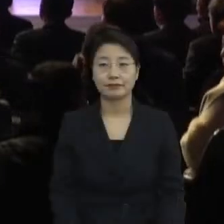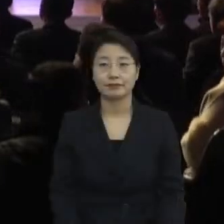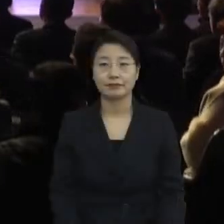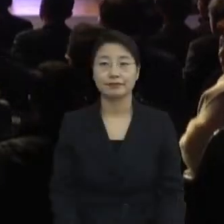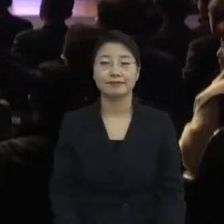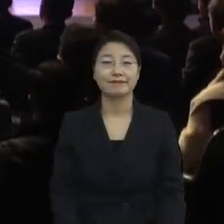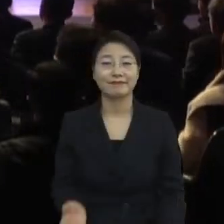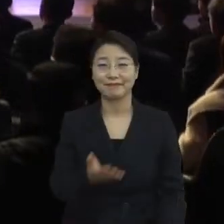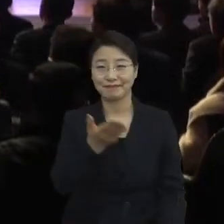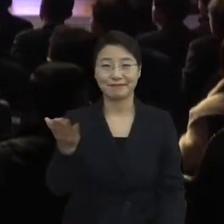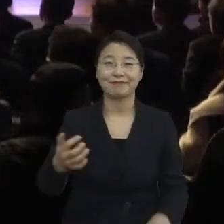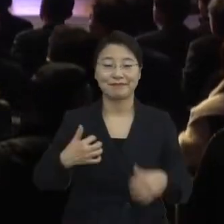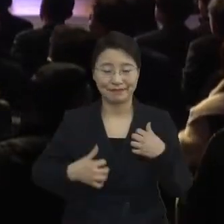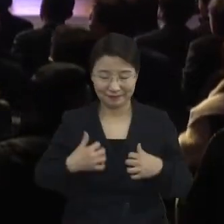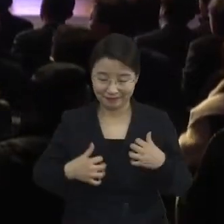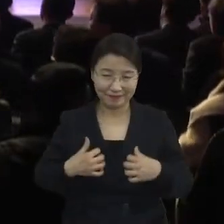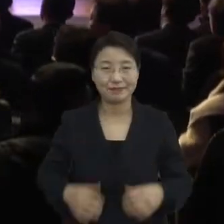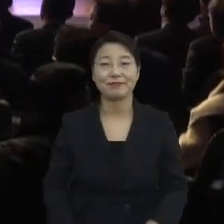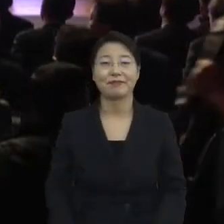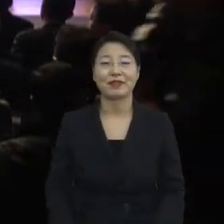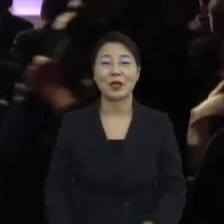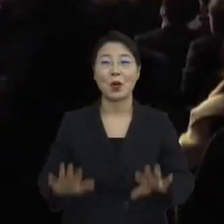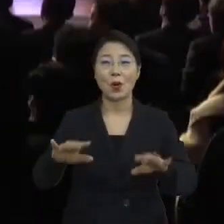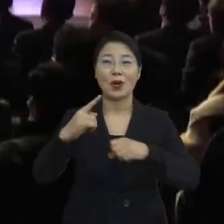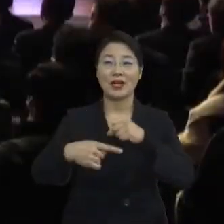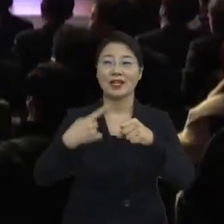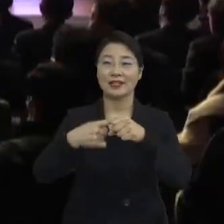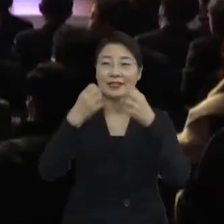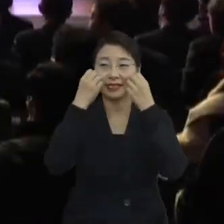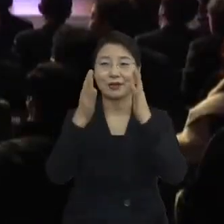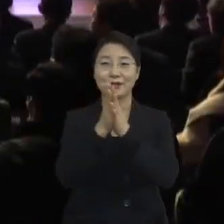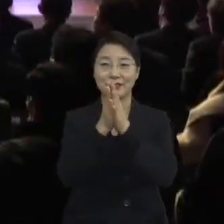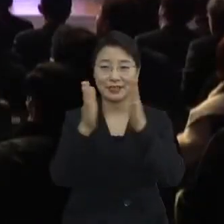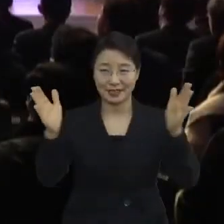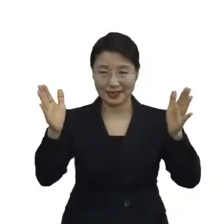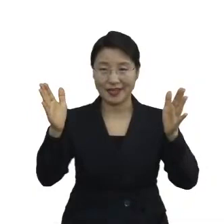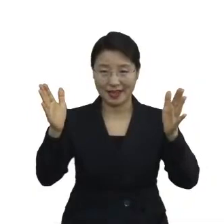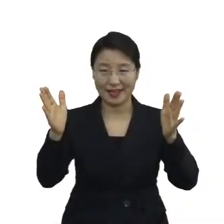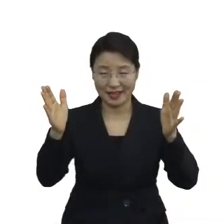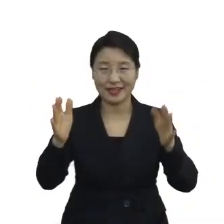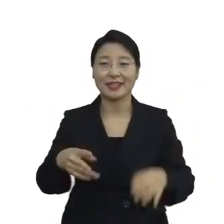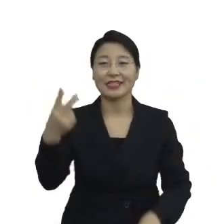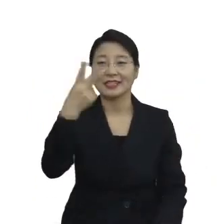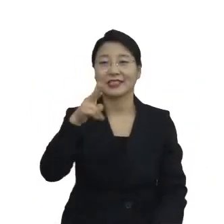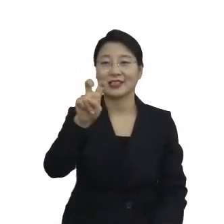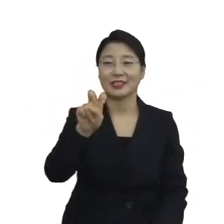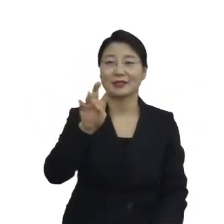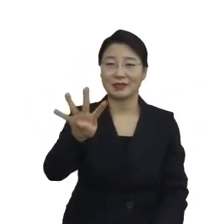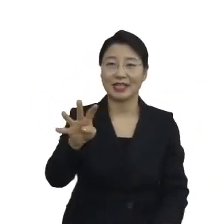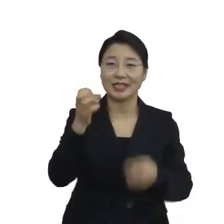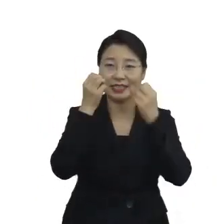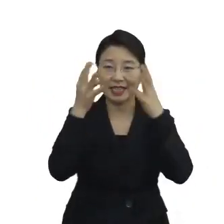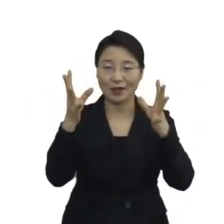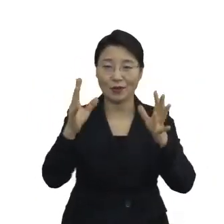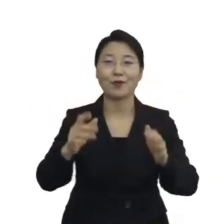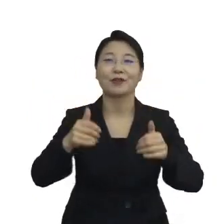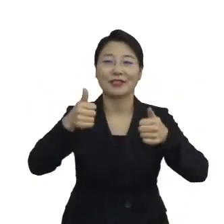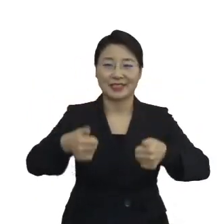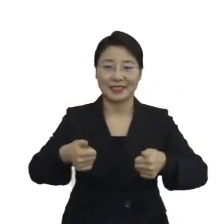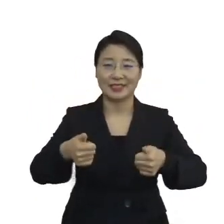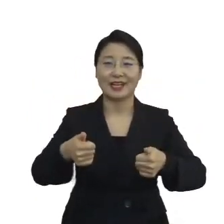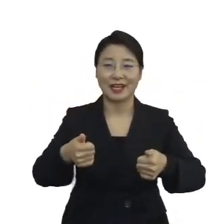바쁘신 가운데도 불구하고 새로운 출발을 알리는 2024년 신년 인사회에 참석하여 주신 모든